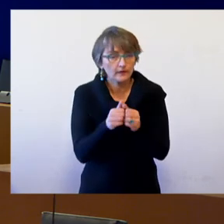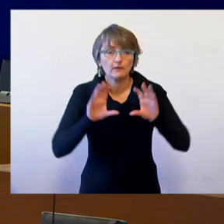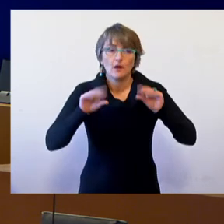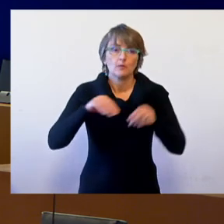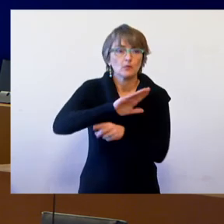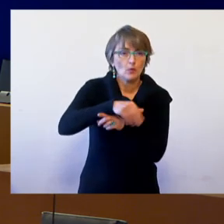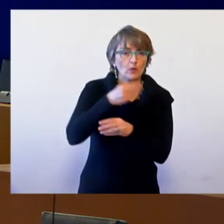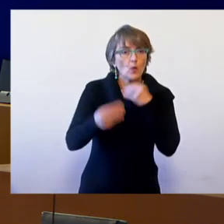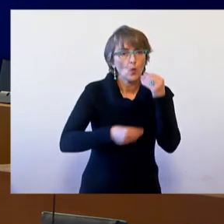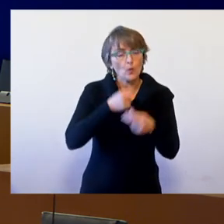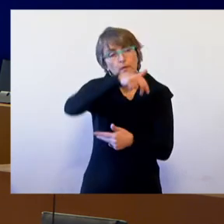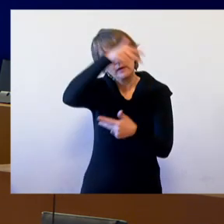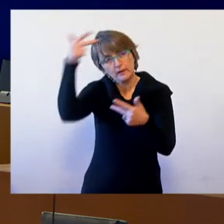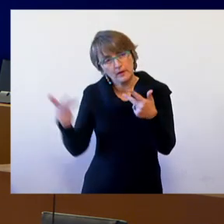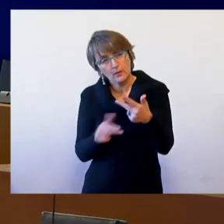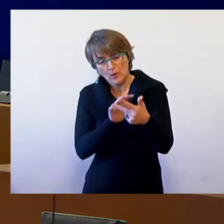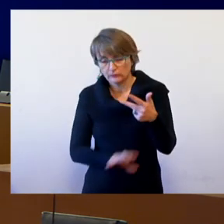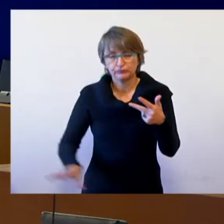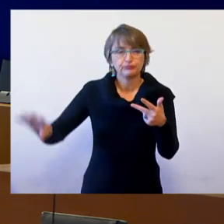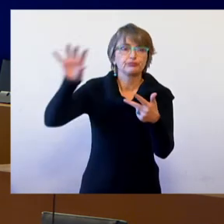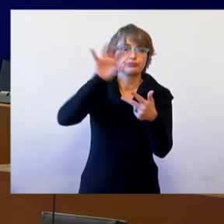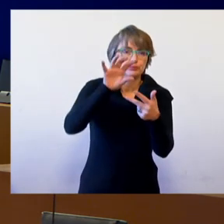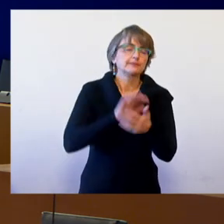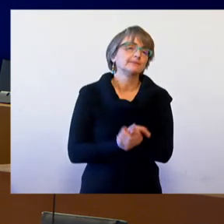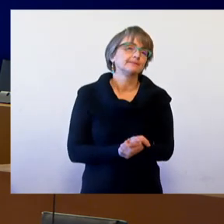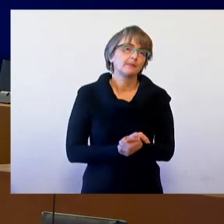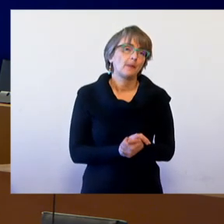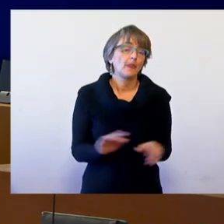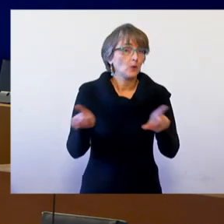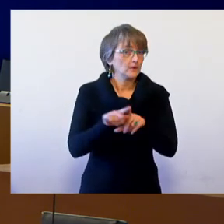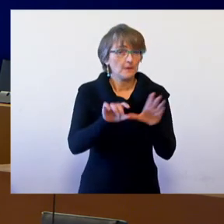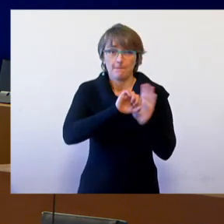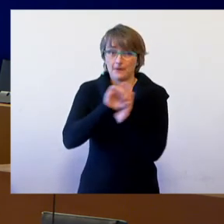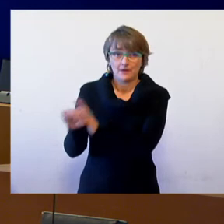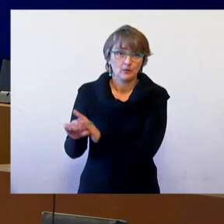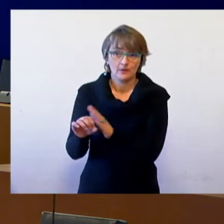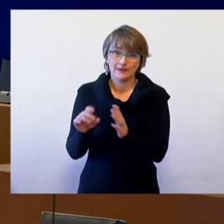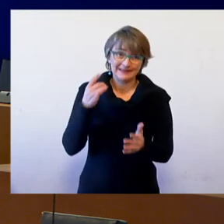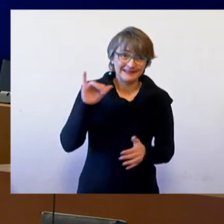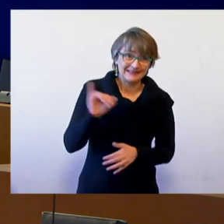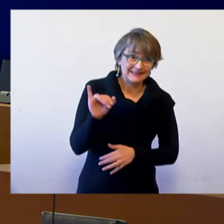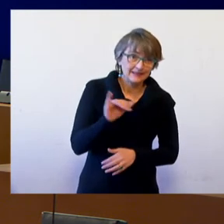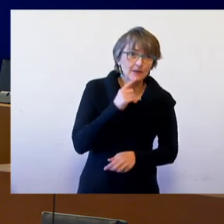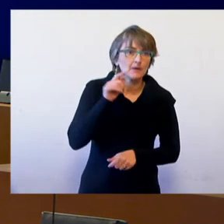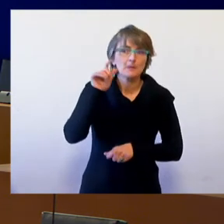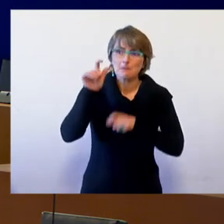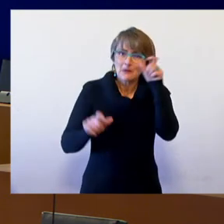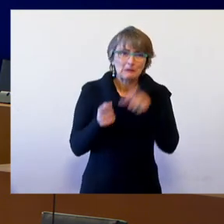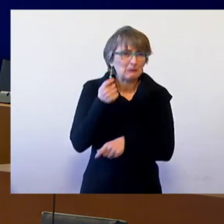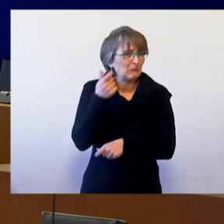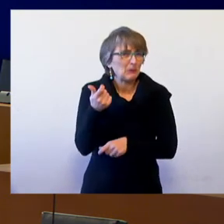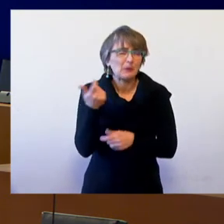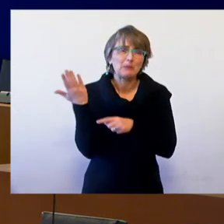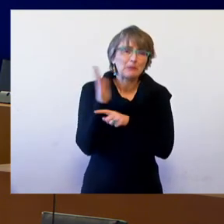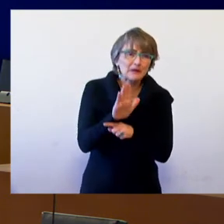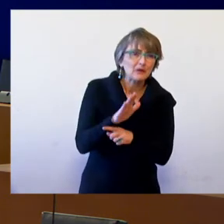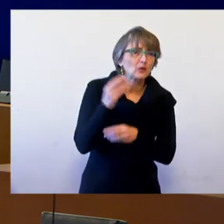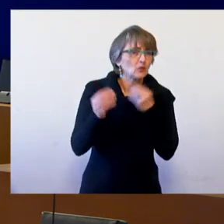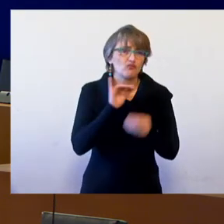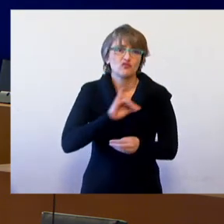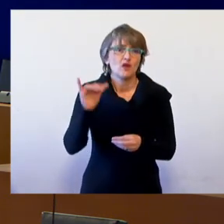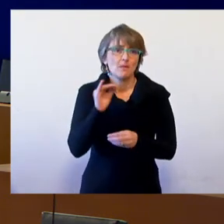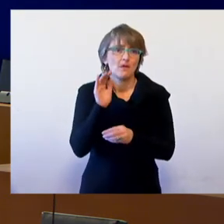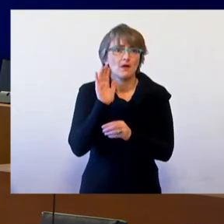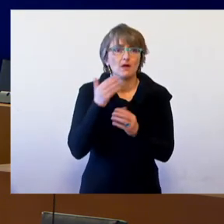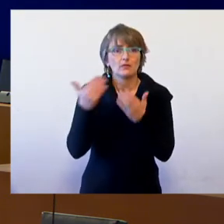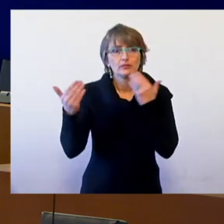Montpellier ou sur les territoires de l'une des communes de la métropole. Et la priorité sera donnée aux artistes ayant peu, voire jamais exposé. Les dossiers seront déposés en